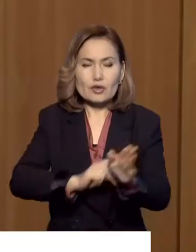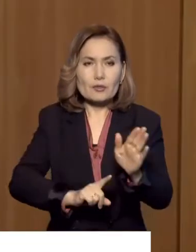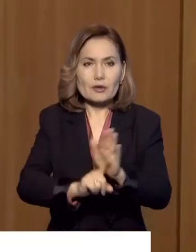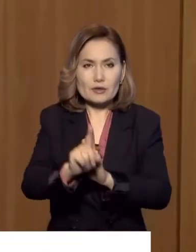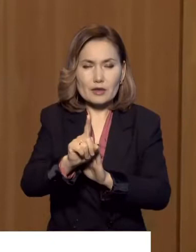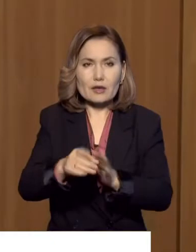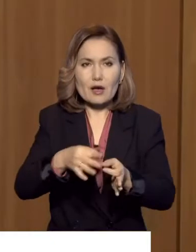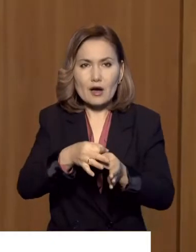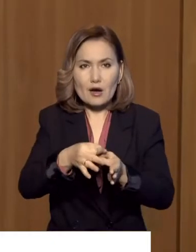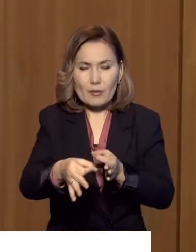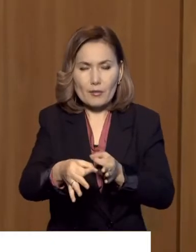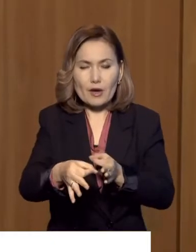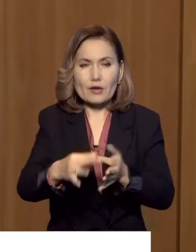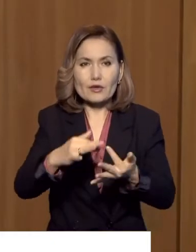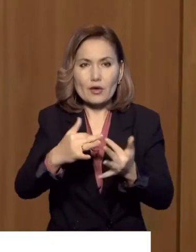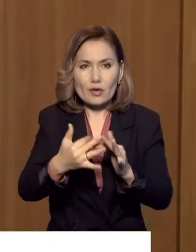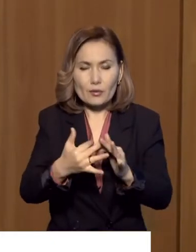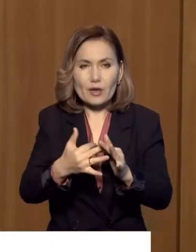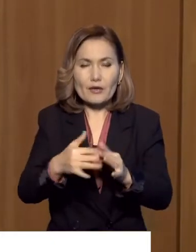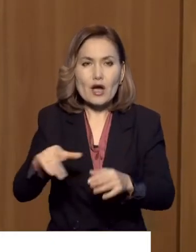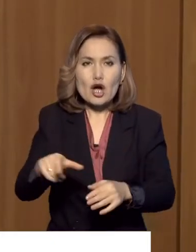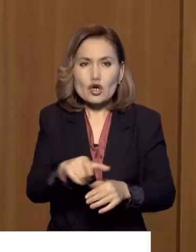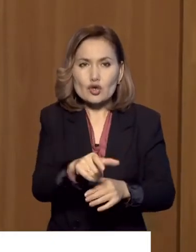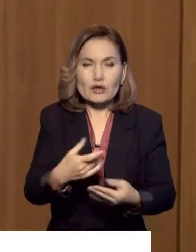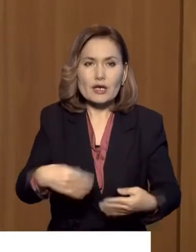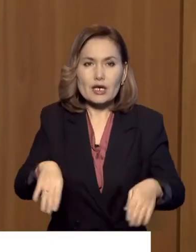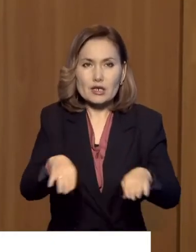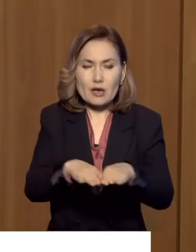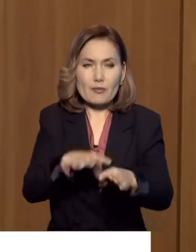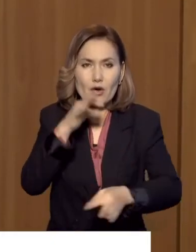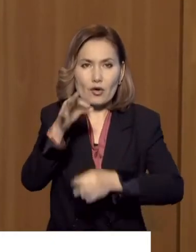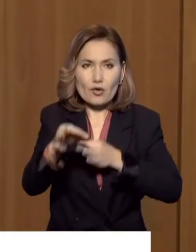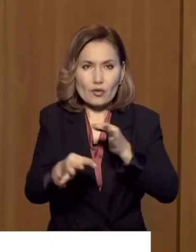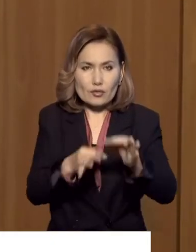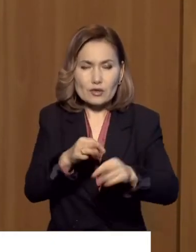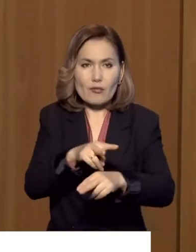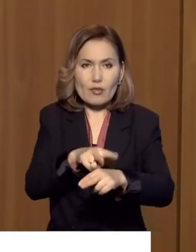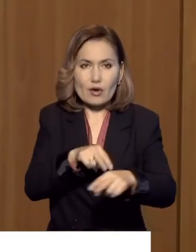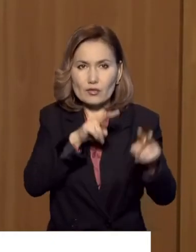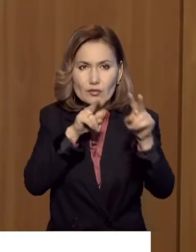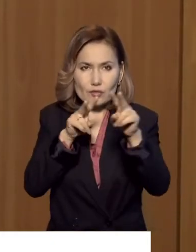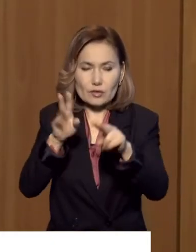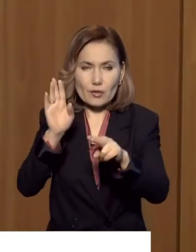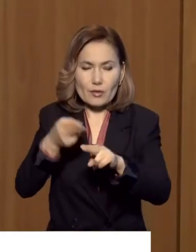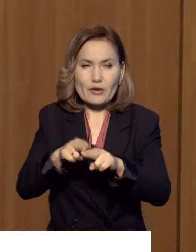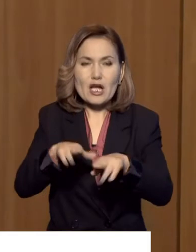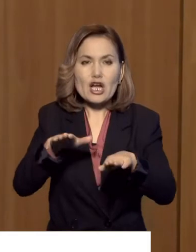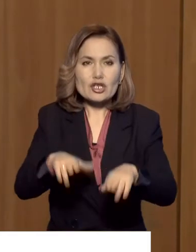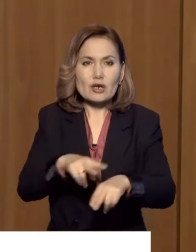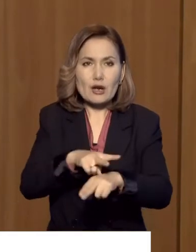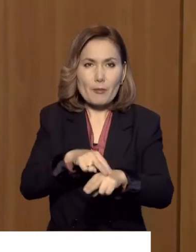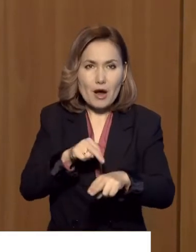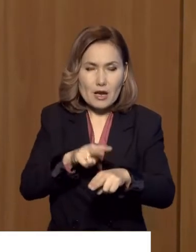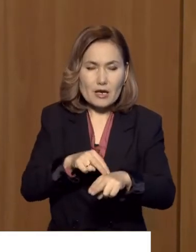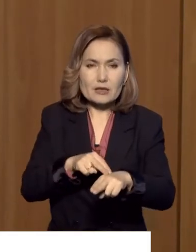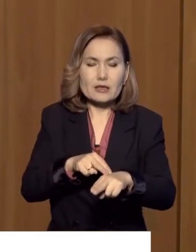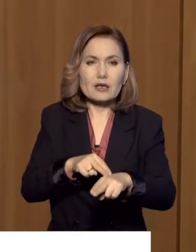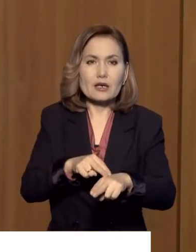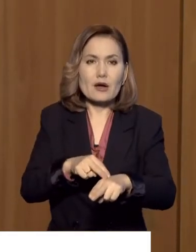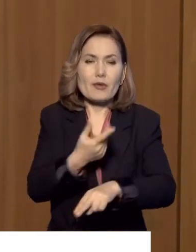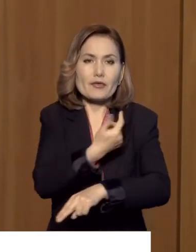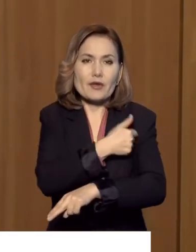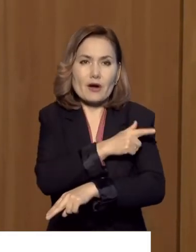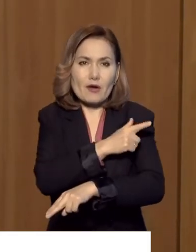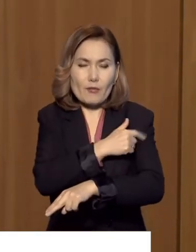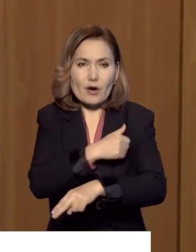қыстағында блокпост қойылып, тәулік бойы кезекшілік жергілікті полиция және ветеринариялық